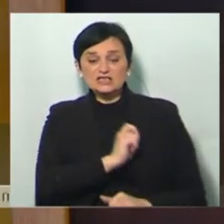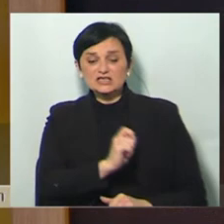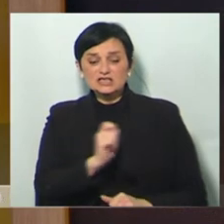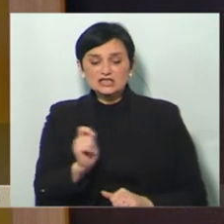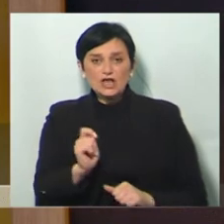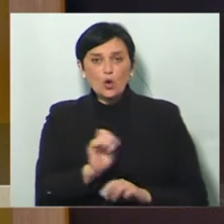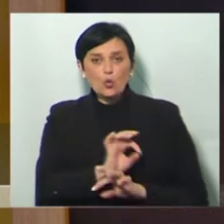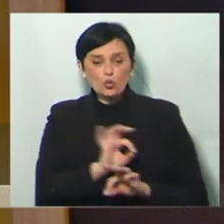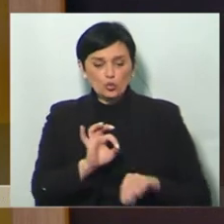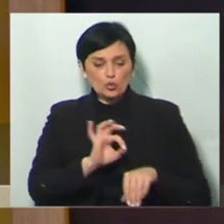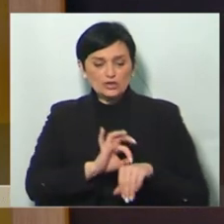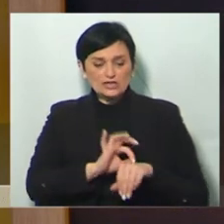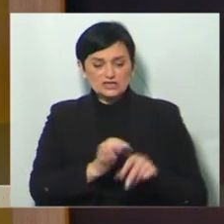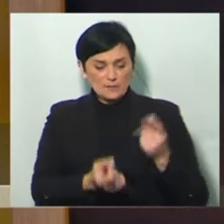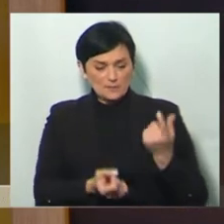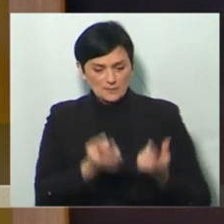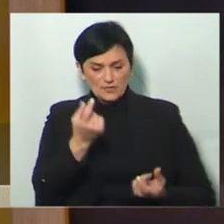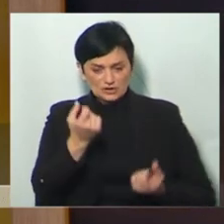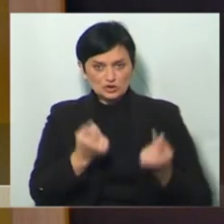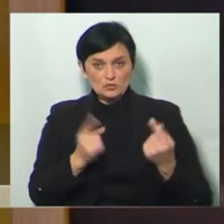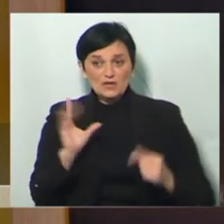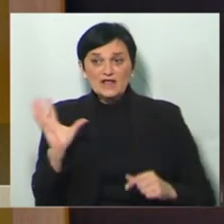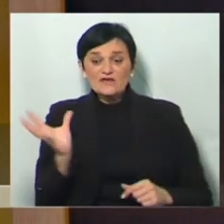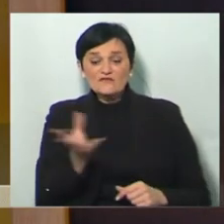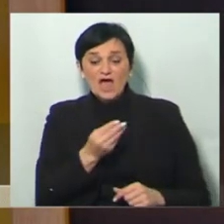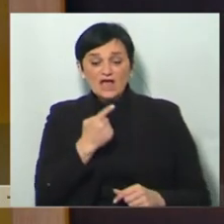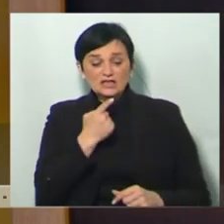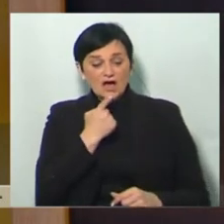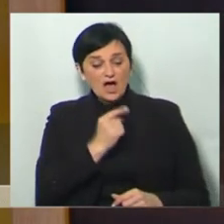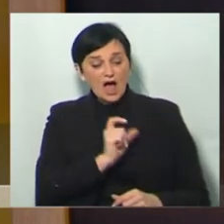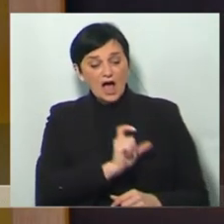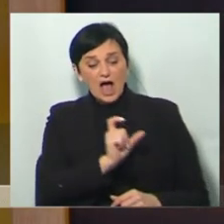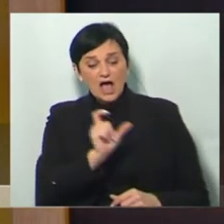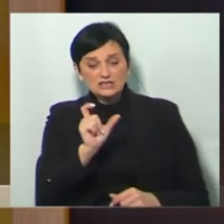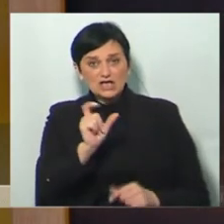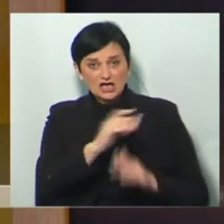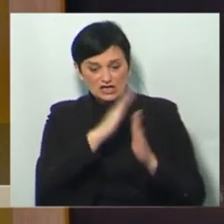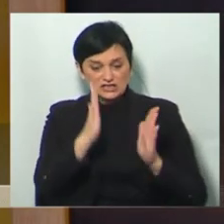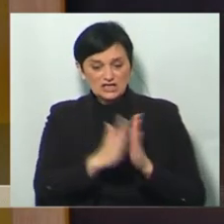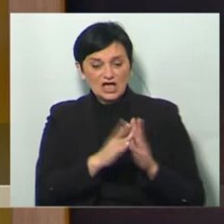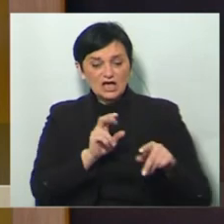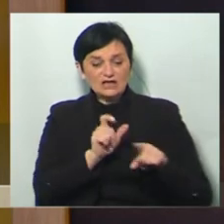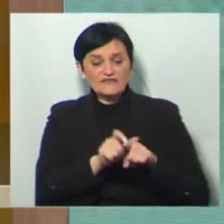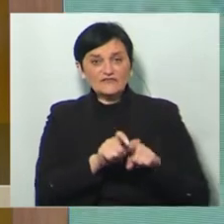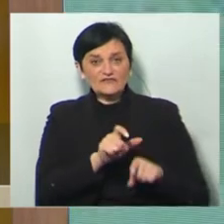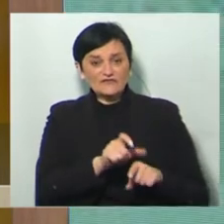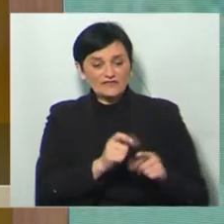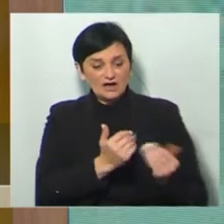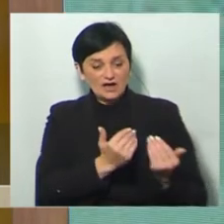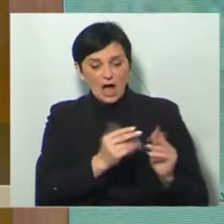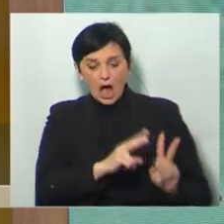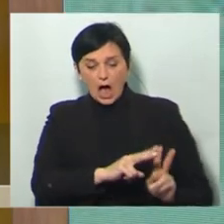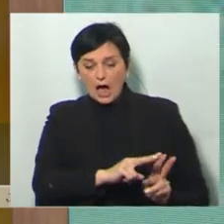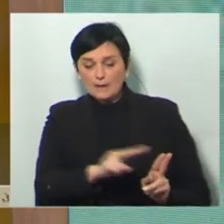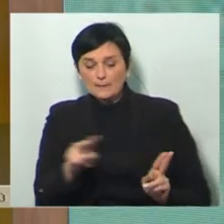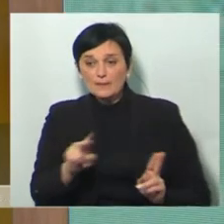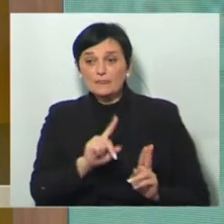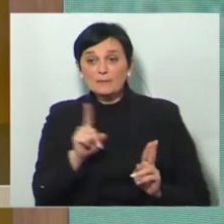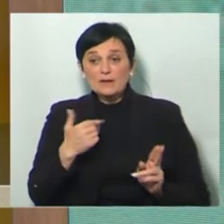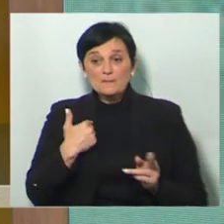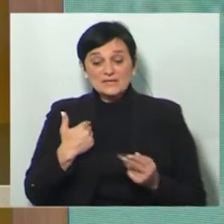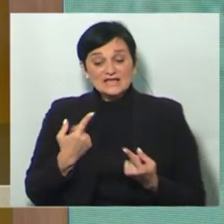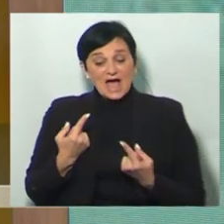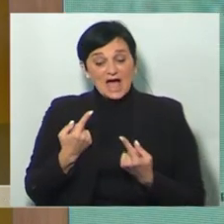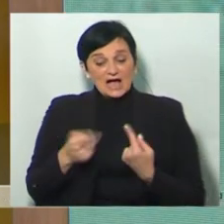უნივერსალური სიმპტომები, რომელიც ყველა ასაკისთვის შეიძლება საერთო ფრაზებით გამოიხატოს. Მაგრამ მე განსხვავებულად